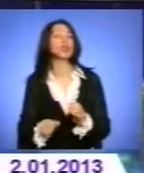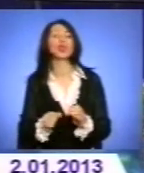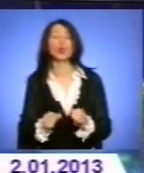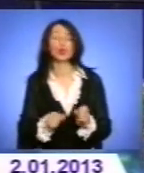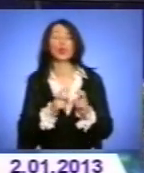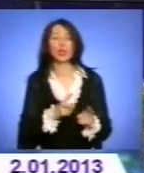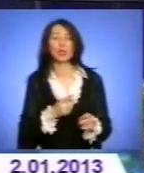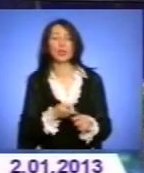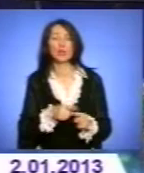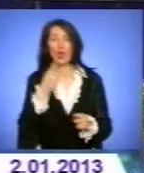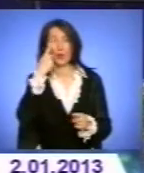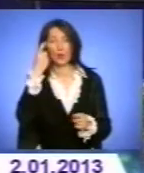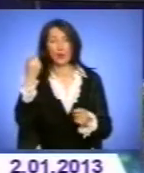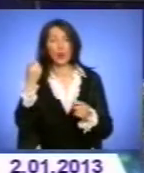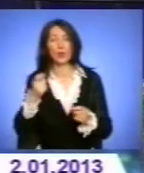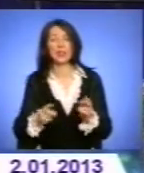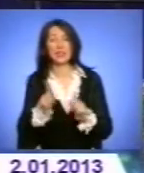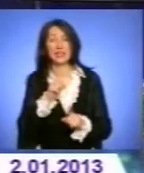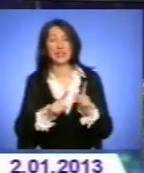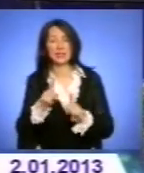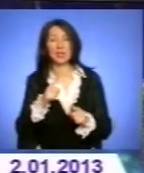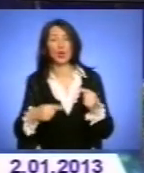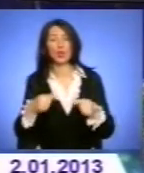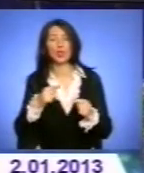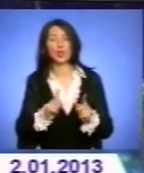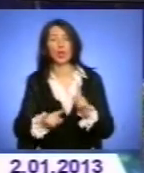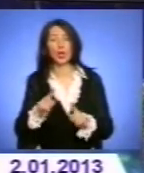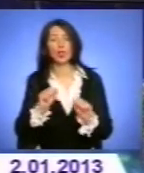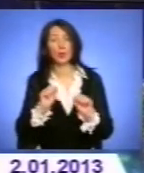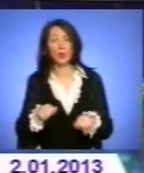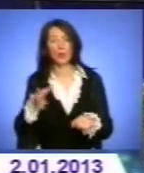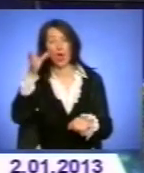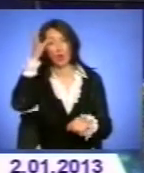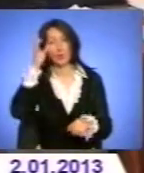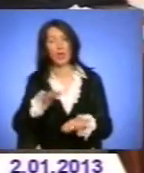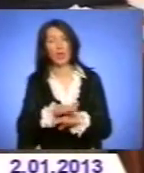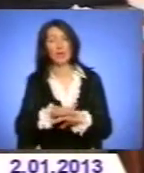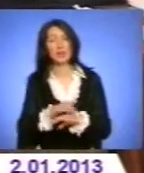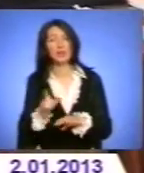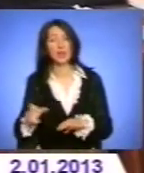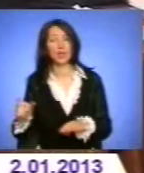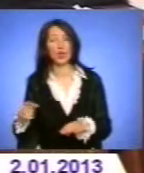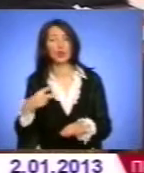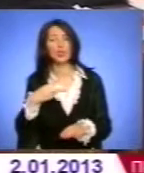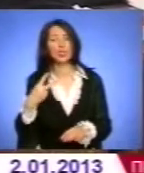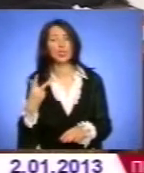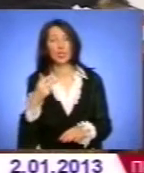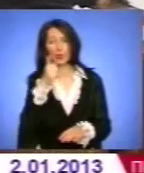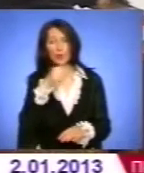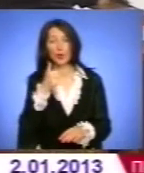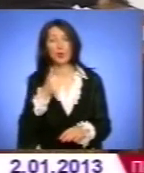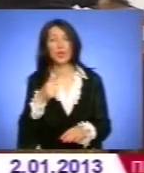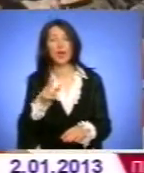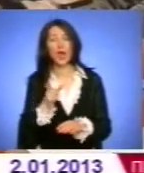засіданні обласної міжвідомчої координаційно-методичної ради з правової освіти населення. У 2013-му